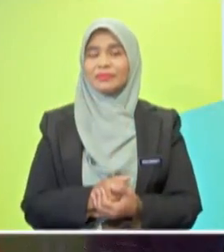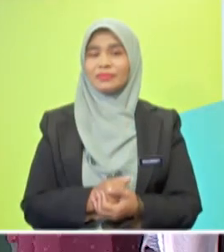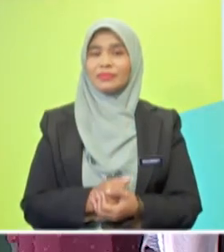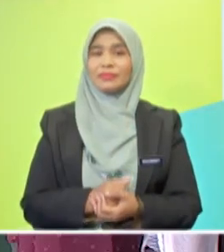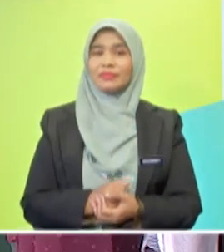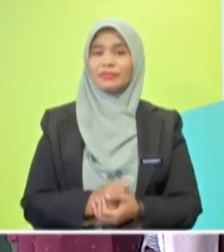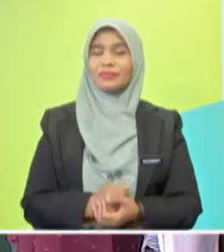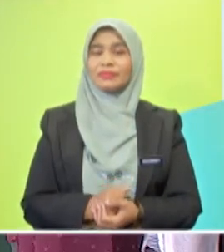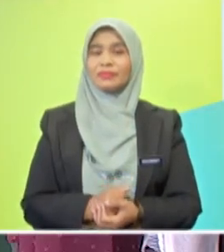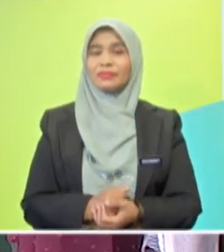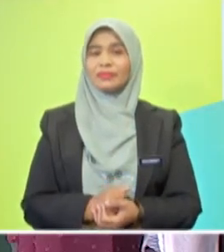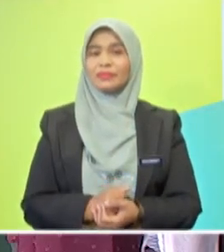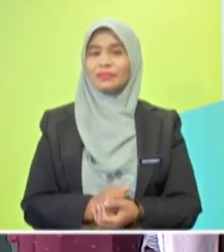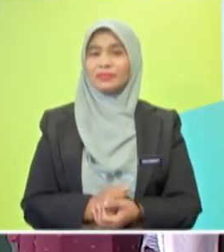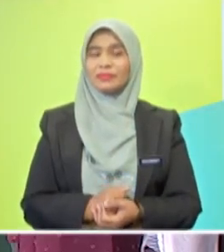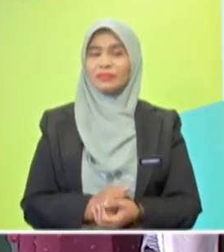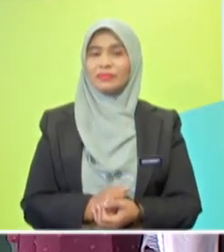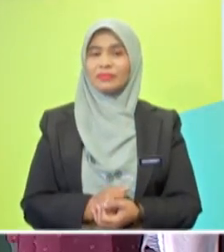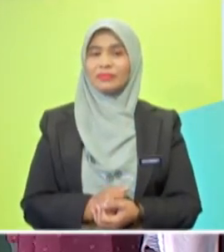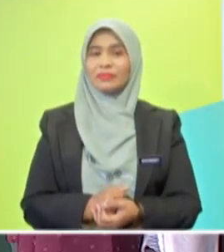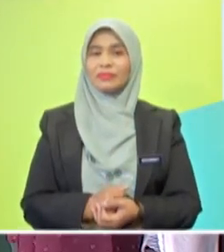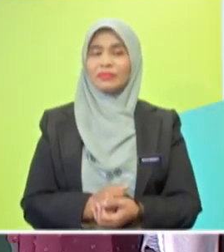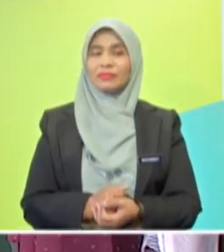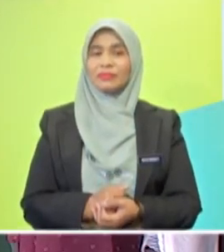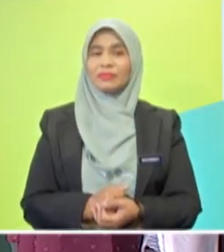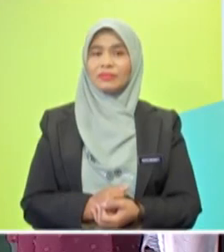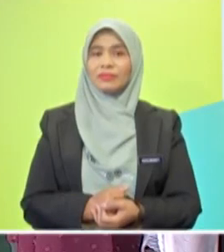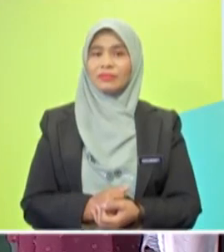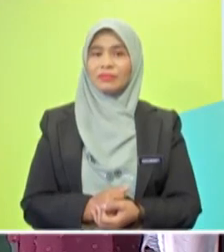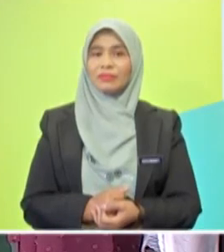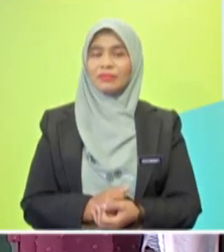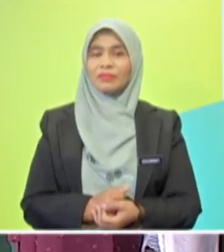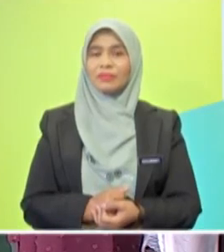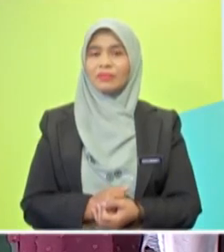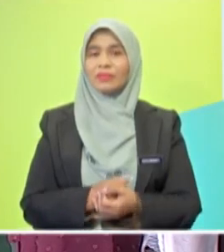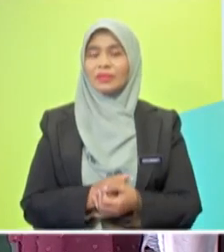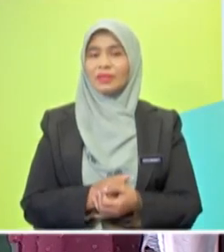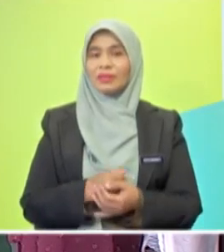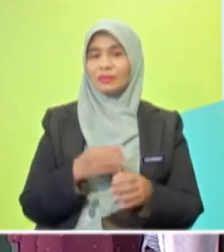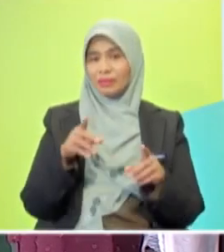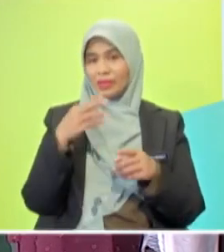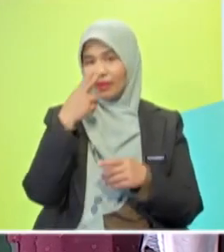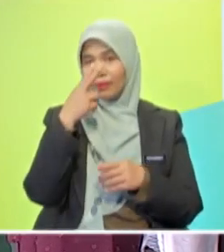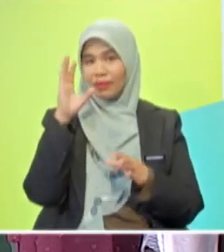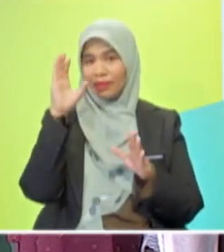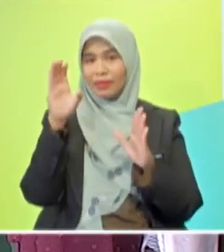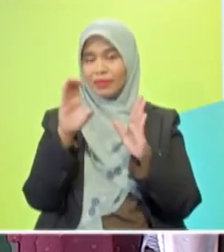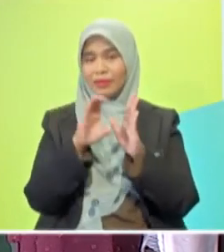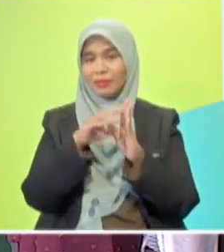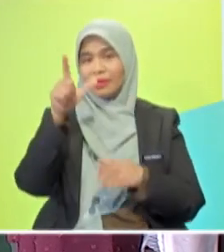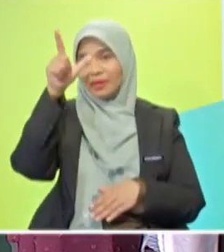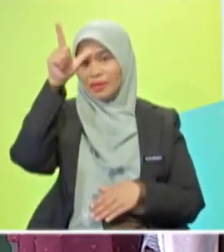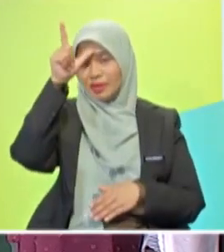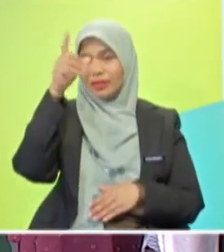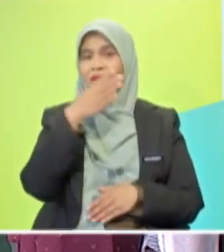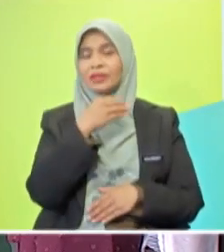had batasan aurat perempuan. Lelaki pun sama. Ustazah cuba pakaikan dari sebelah kanan. Nanti kita